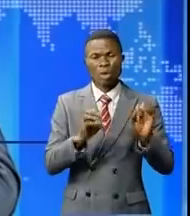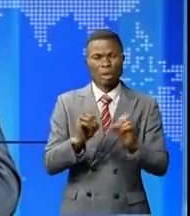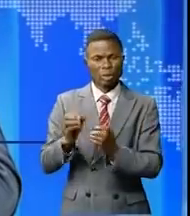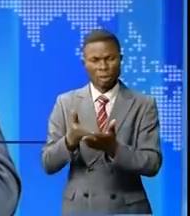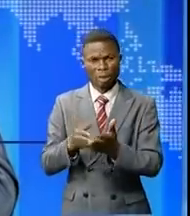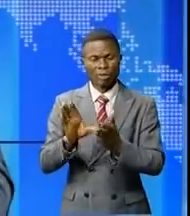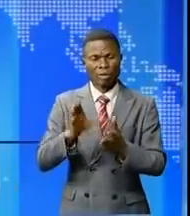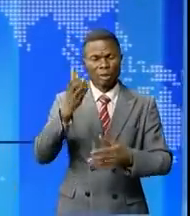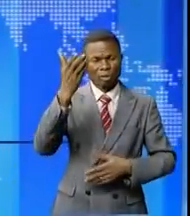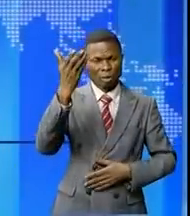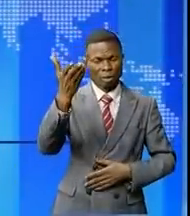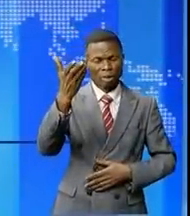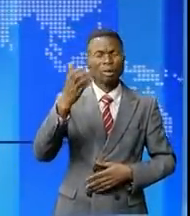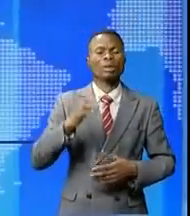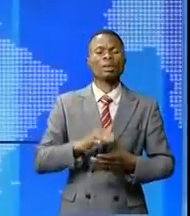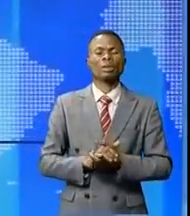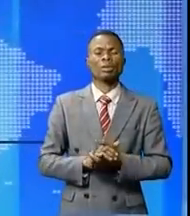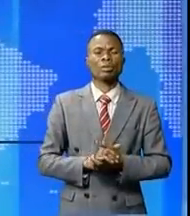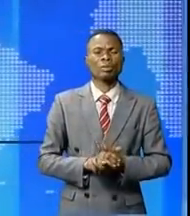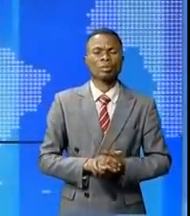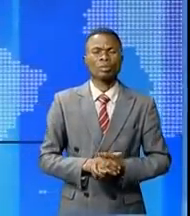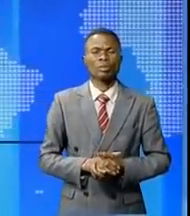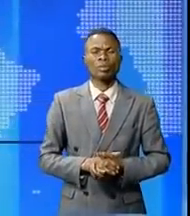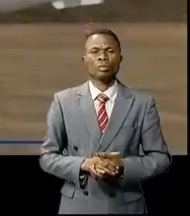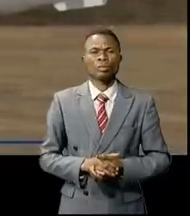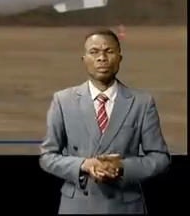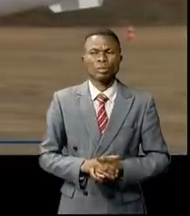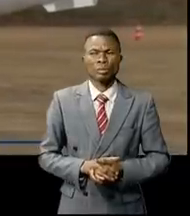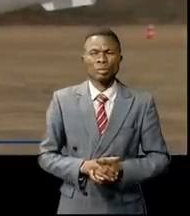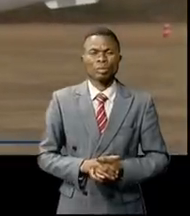partie tendue en goût et en combat et nous en dit plus